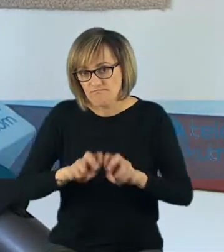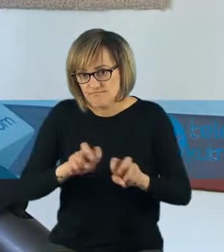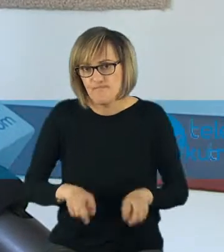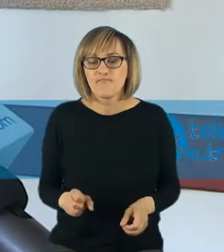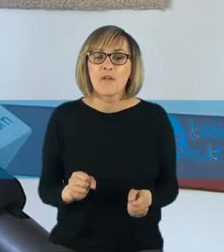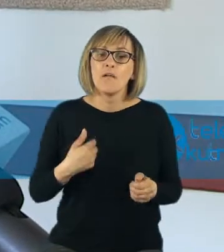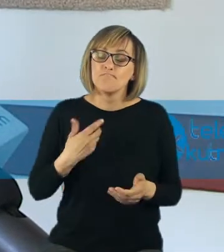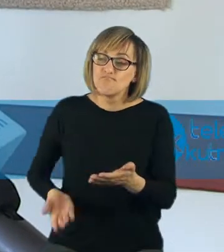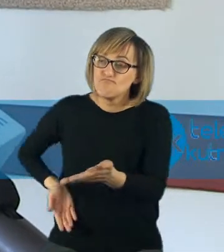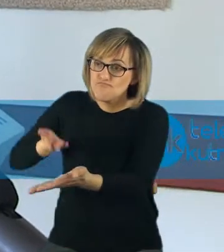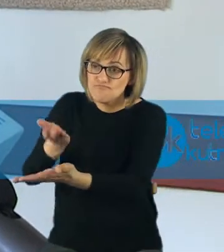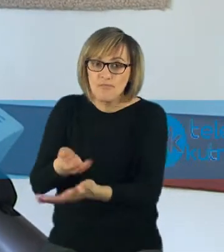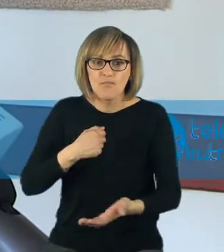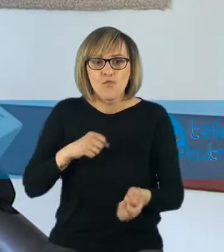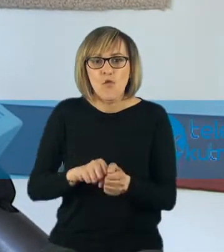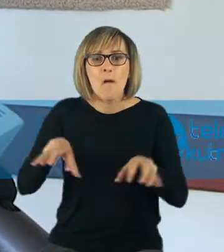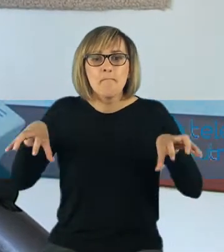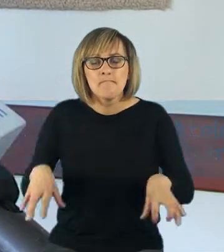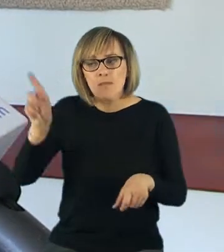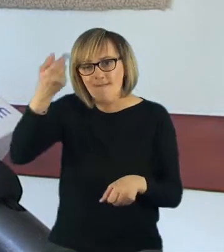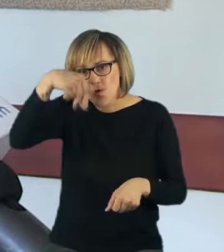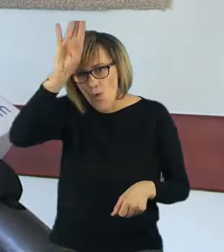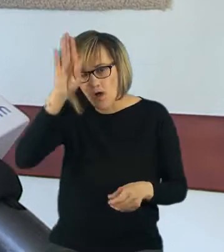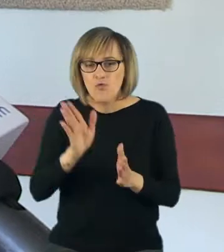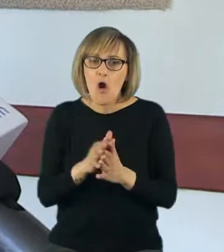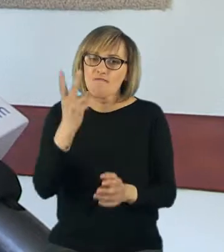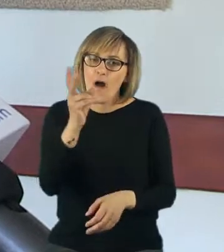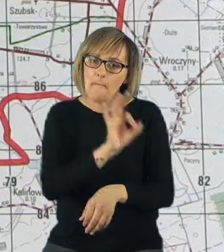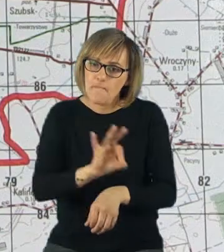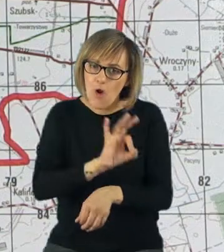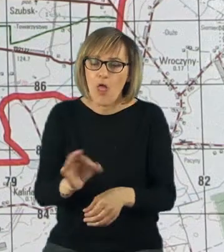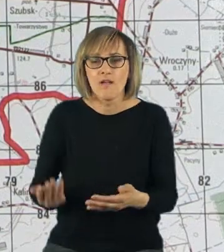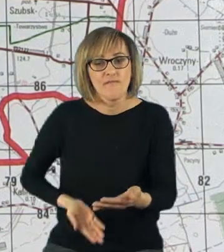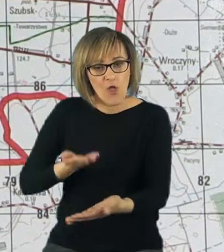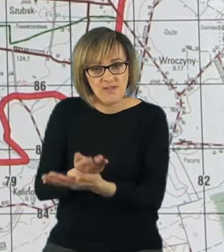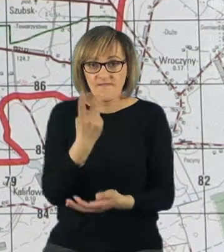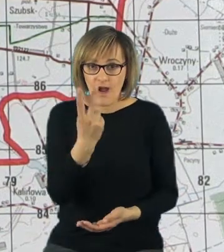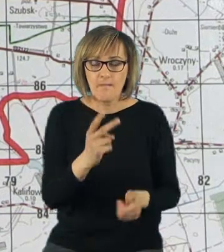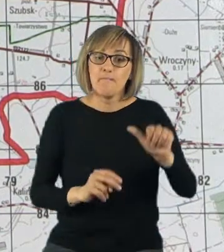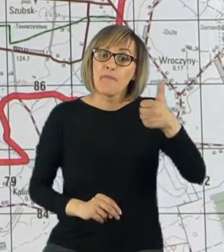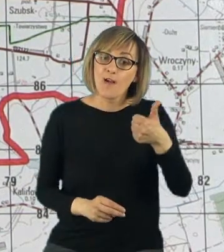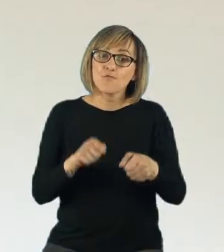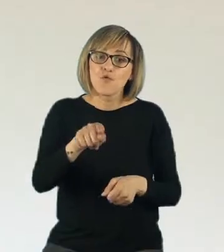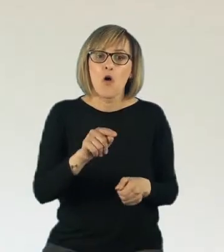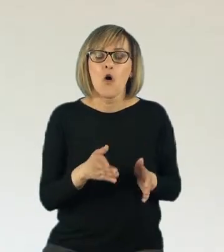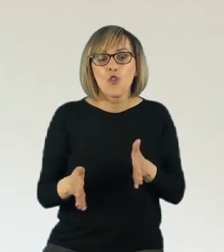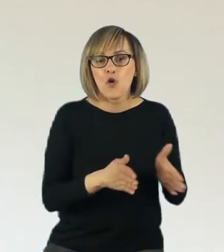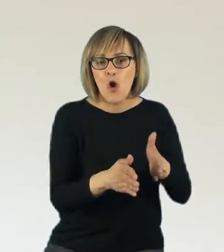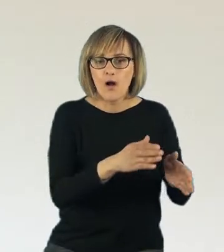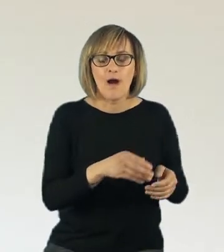o dofinansowanie w ramach Funduszu Dróg Samorządowych. Tutaj złożyliśmy dwa wnioski. Pierwszy to na drogę